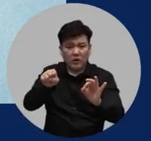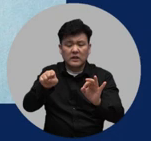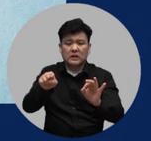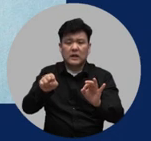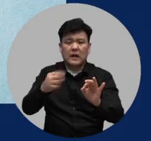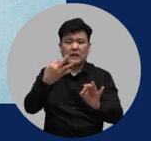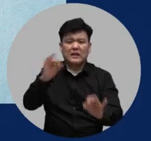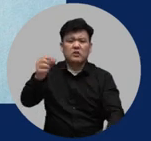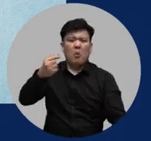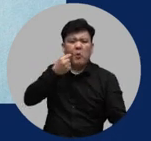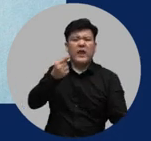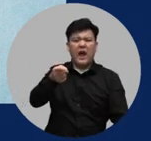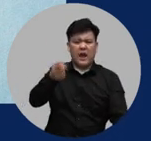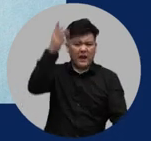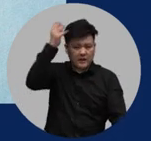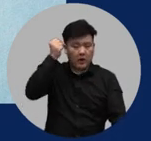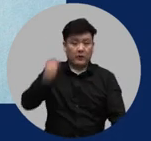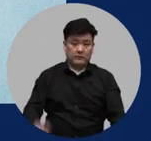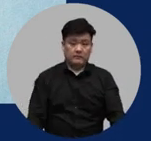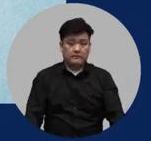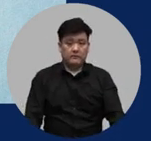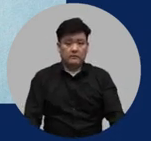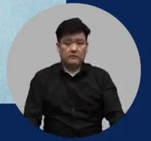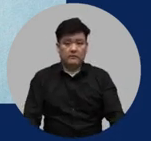어디에서도 통하지 않음을 상기해야 합니다.